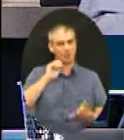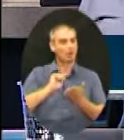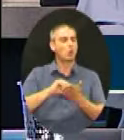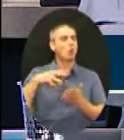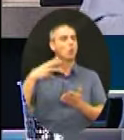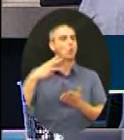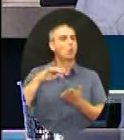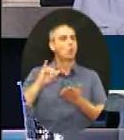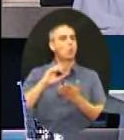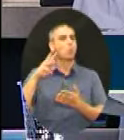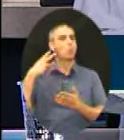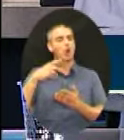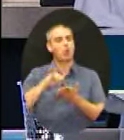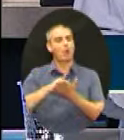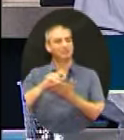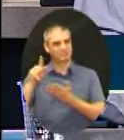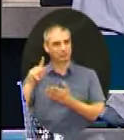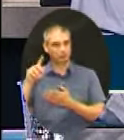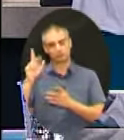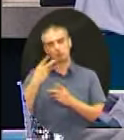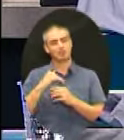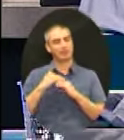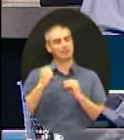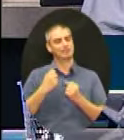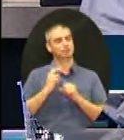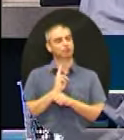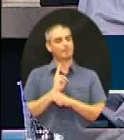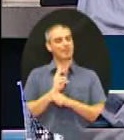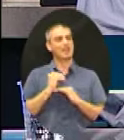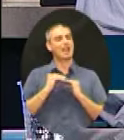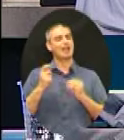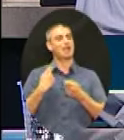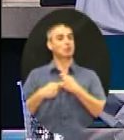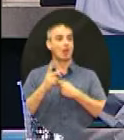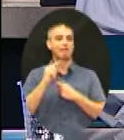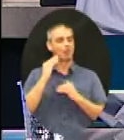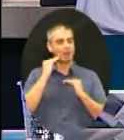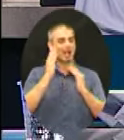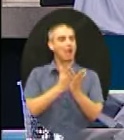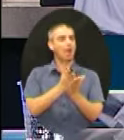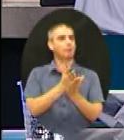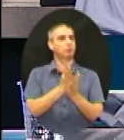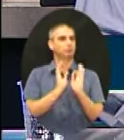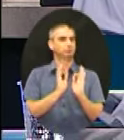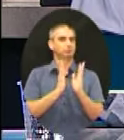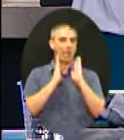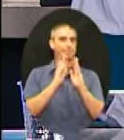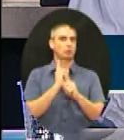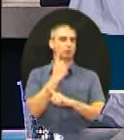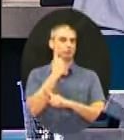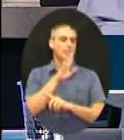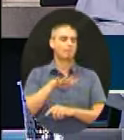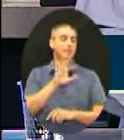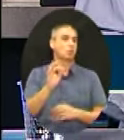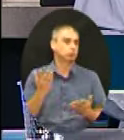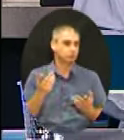ורנל מזוהה עם קצד יותר שמרני עם ליברליות כלכלית אבל הוא שומר על רמת אמ אמינות מאוד גבוהה בתחום